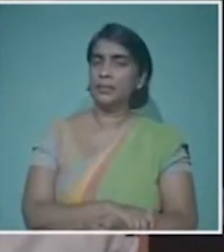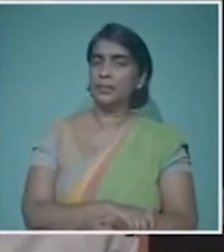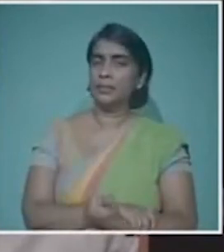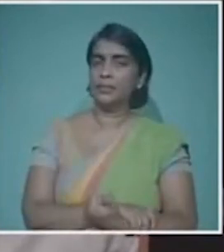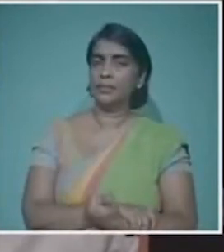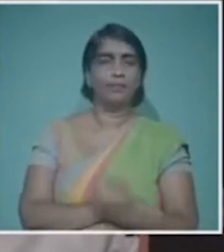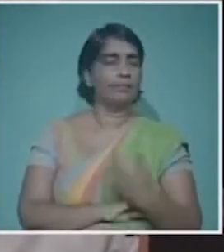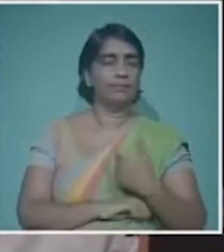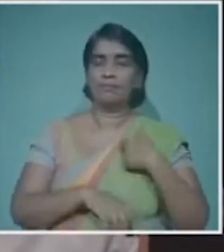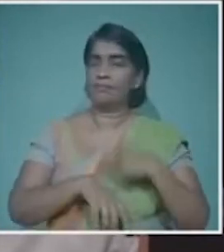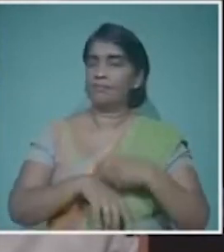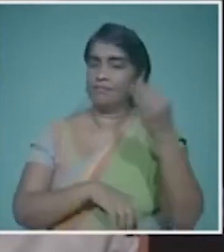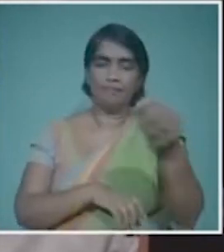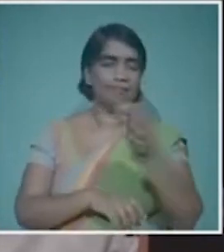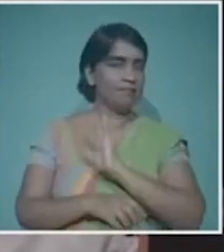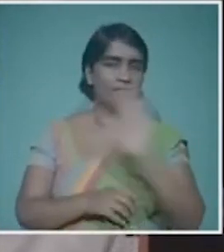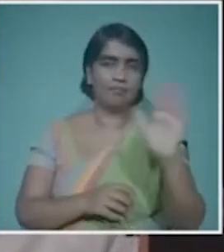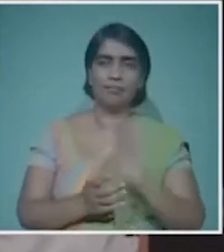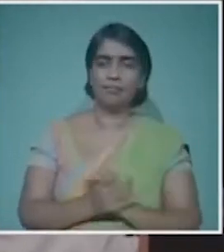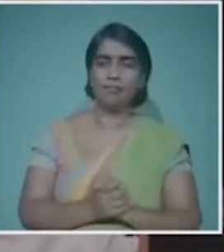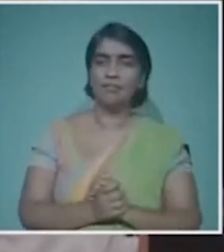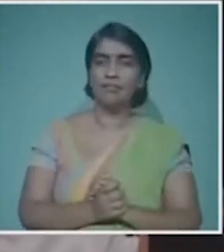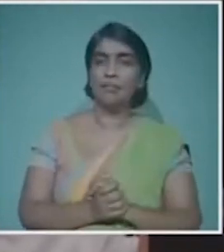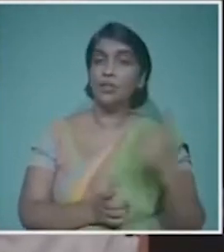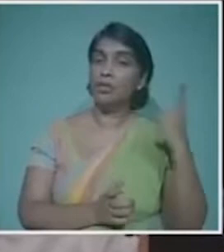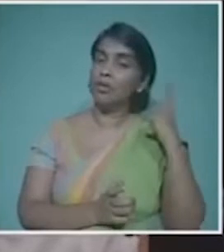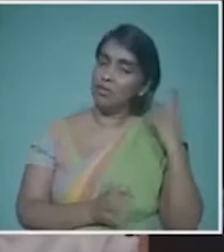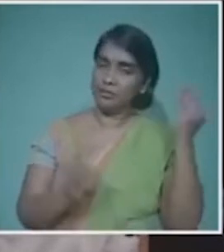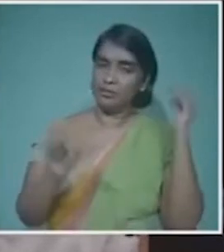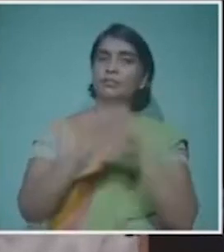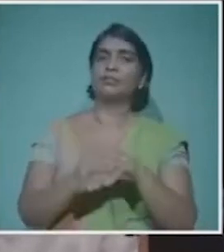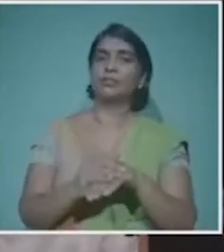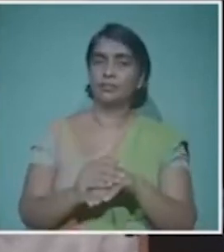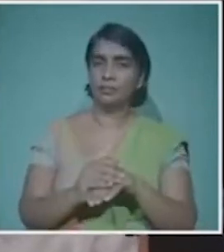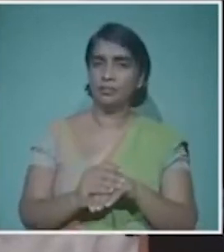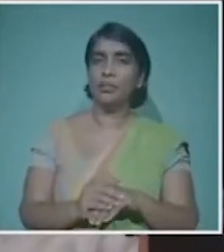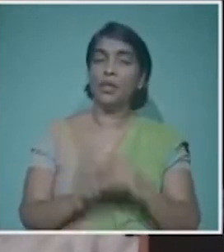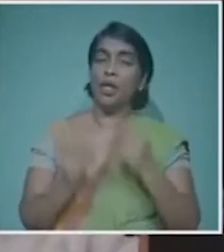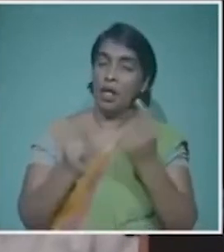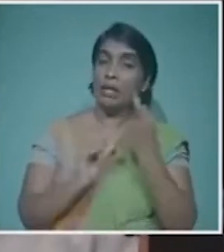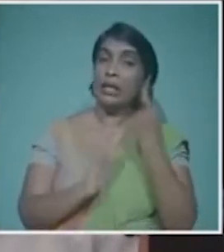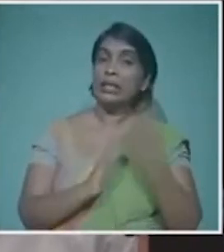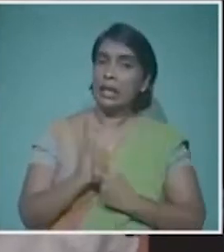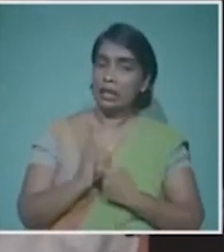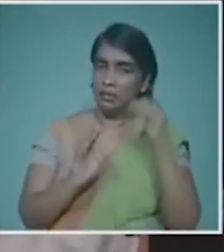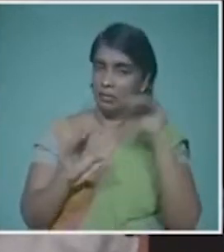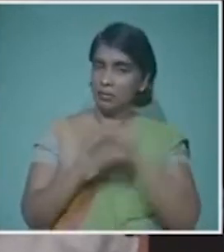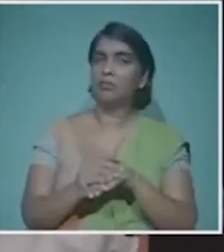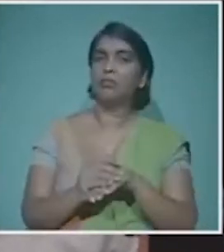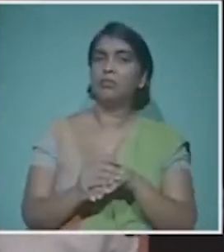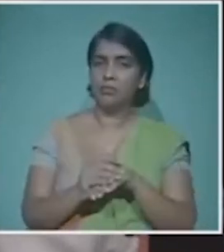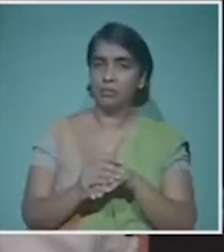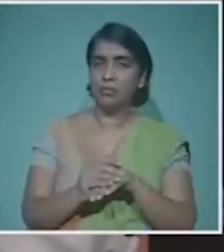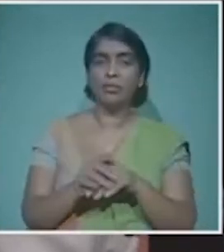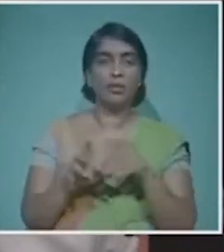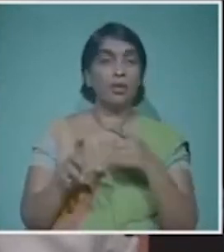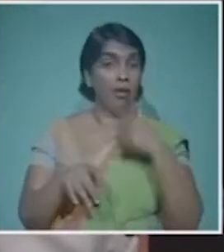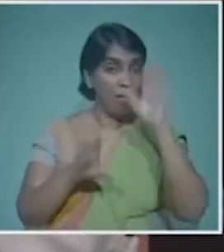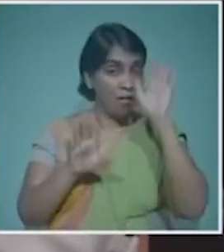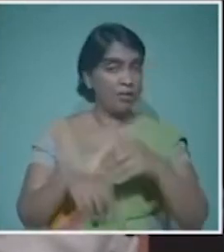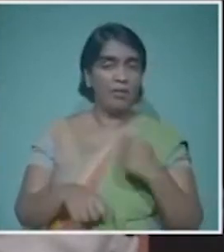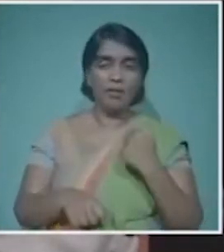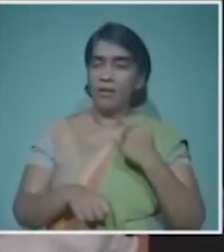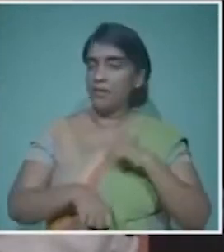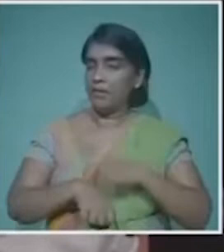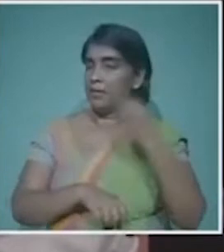මං ඒක නිර දෙන්න හමුදාව යොදෝනෝ අදිසි නීතිය දානෝ එහෙම කරන්න අවත් කරන්න